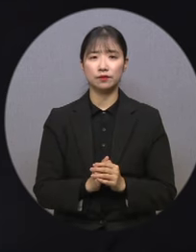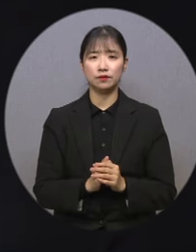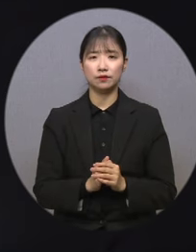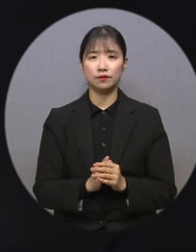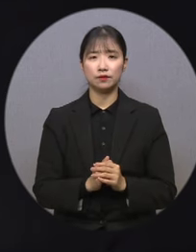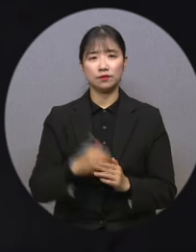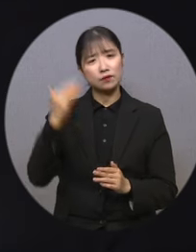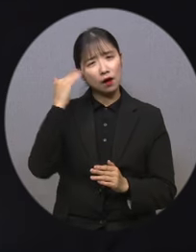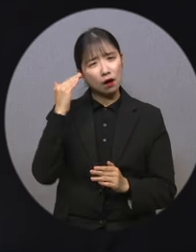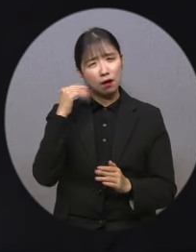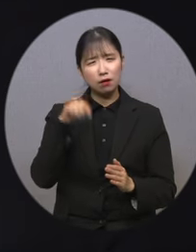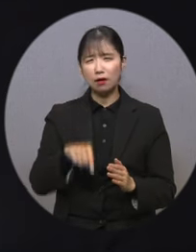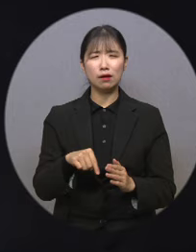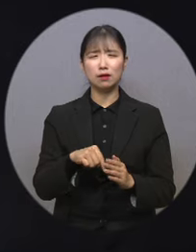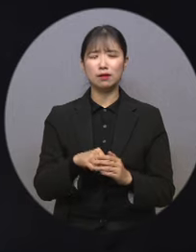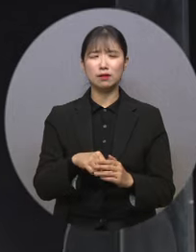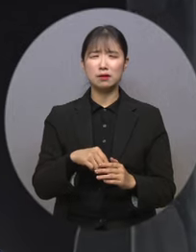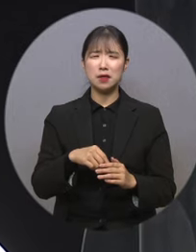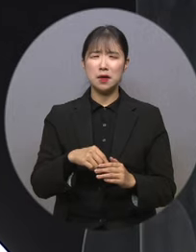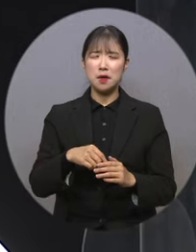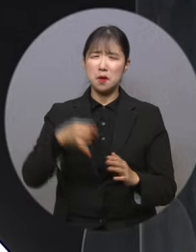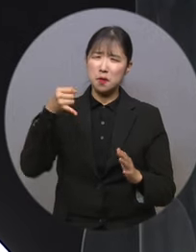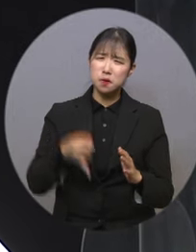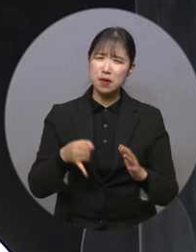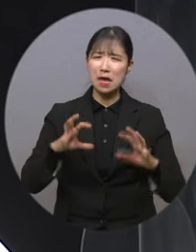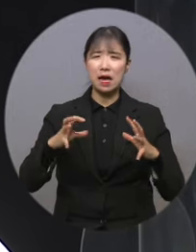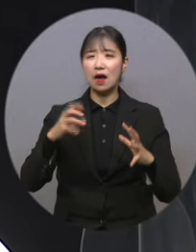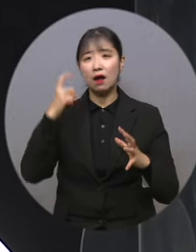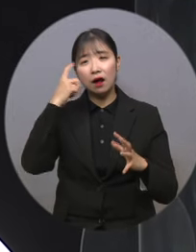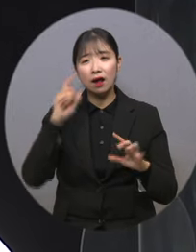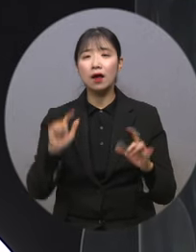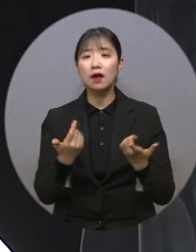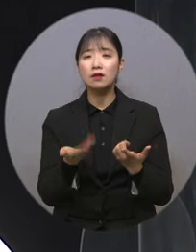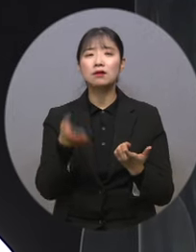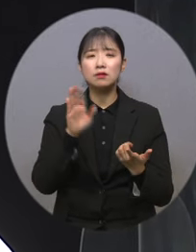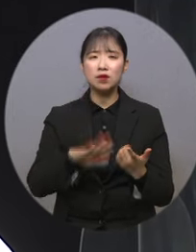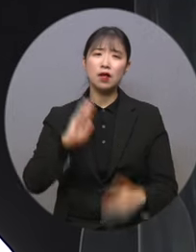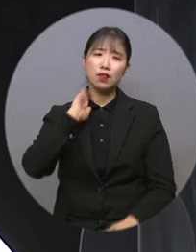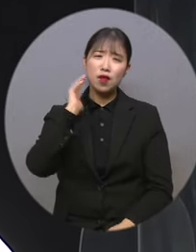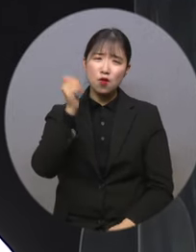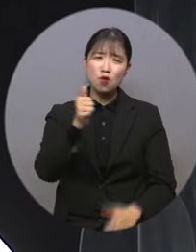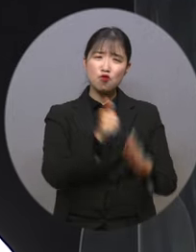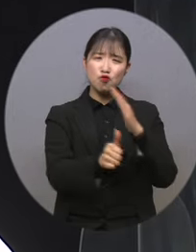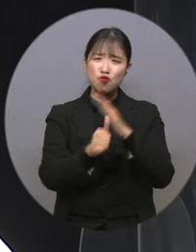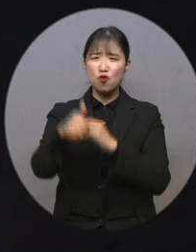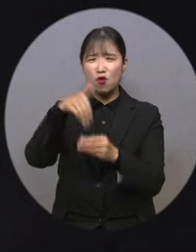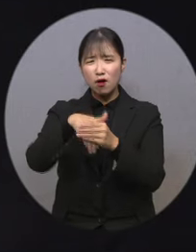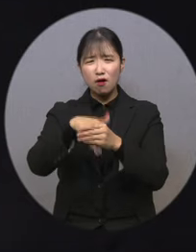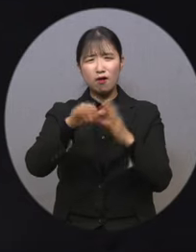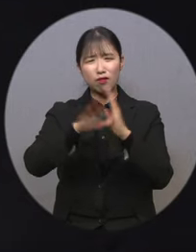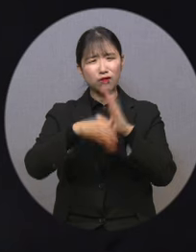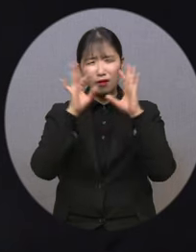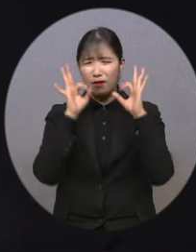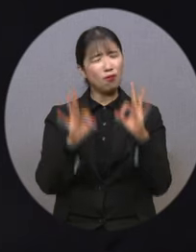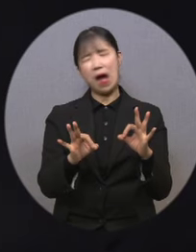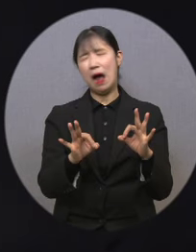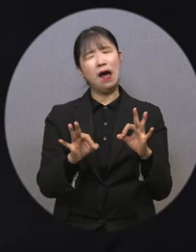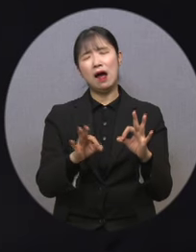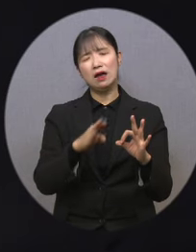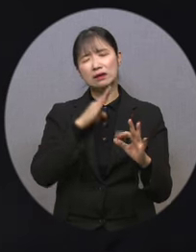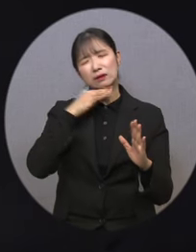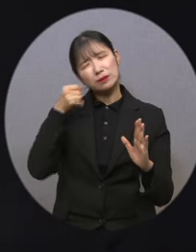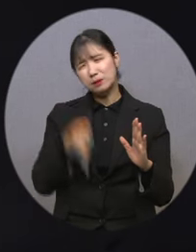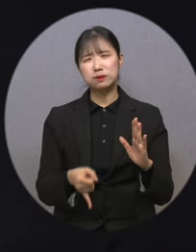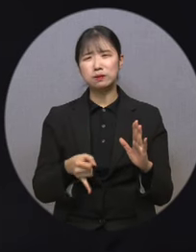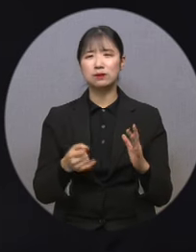이 우리나라가 미개국이라고 생각하지 않는데 대통령 후보 선거 때 보면 대한민국은 철저한